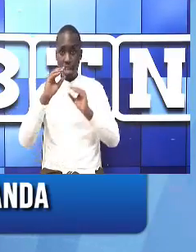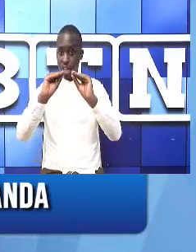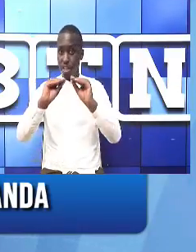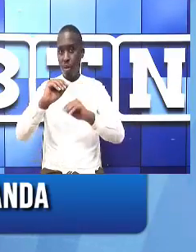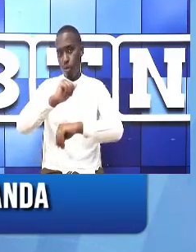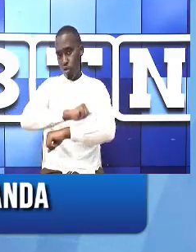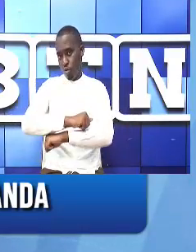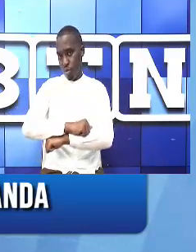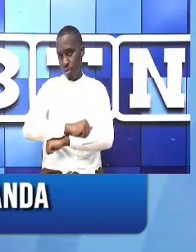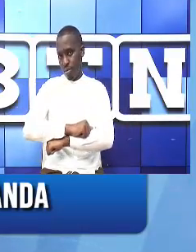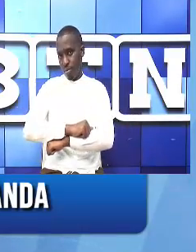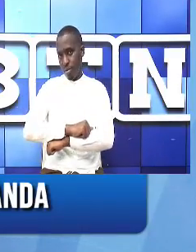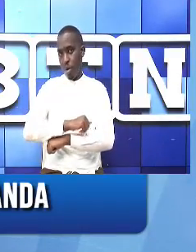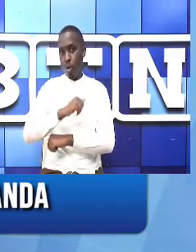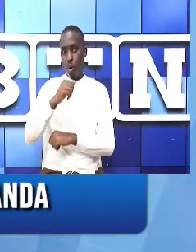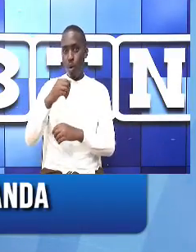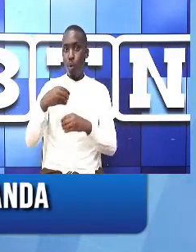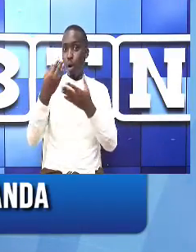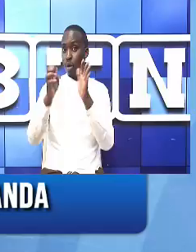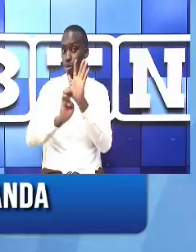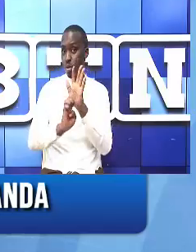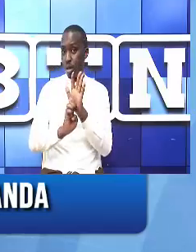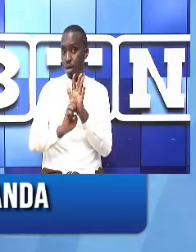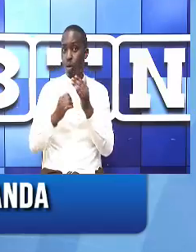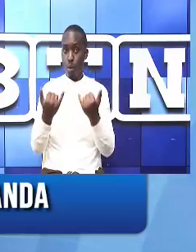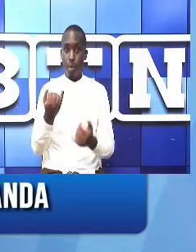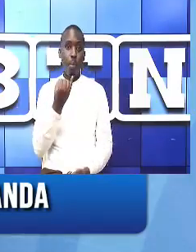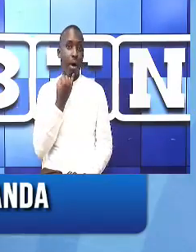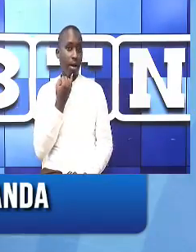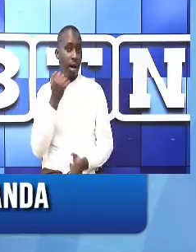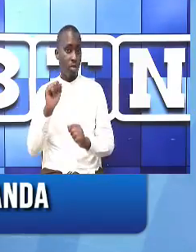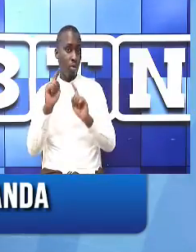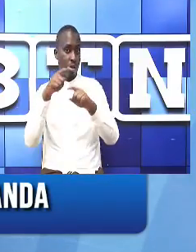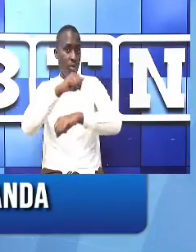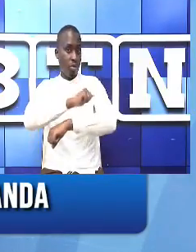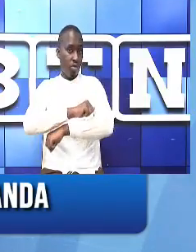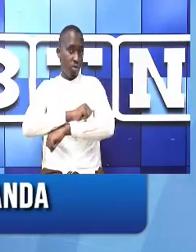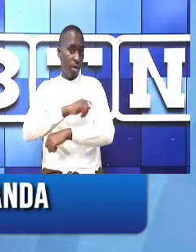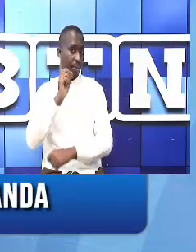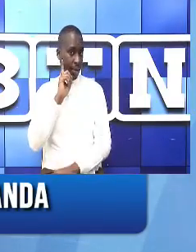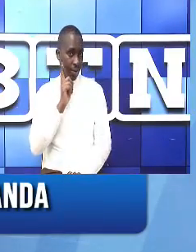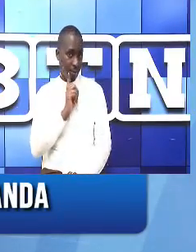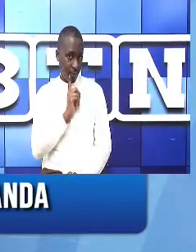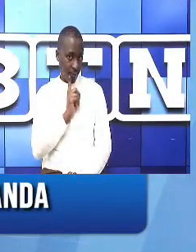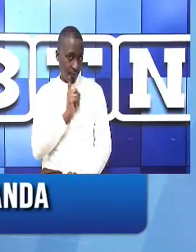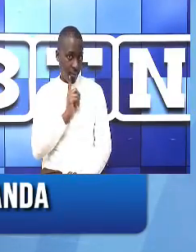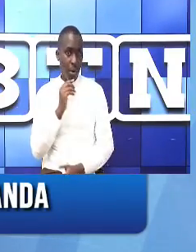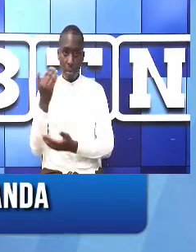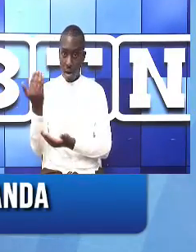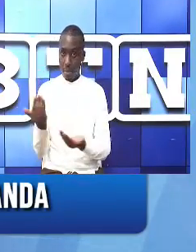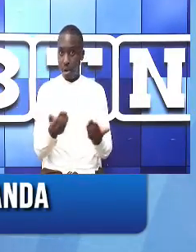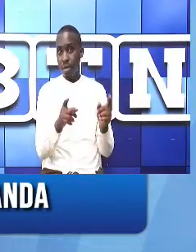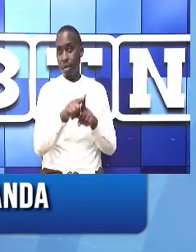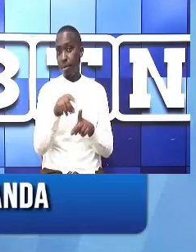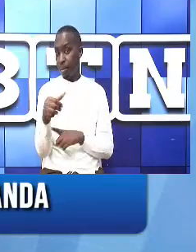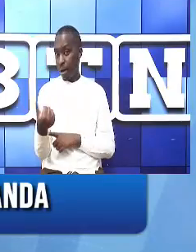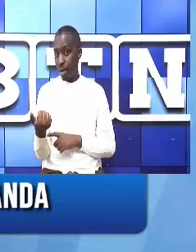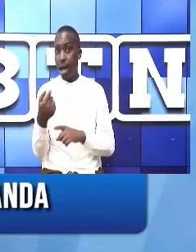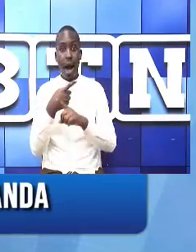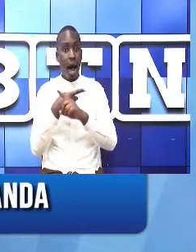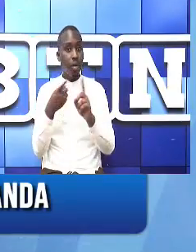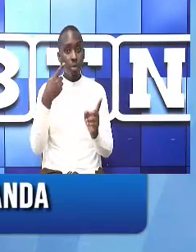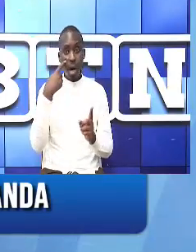ku ishuri kuko ngo hari urugero nk'ubu umwana ashobora kujya ku ishuri atumva bakamwakira nk'abandi